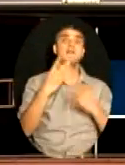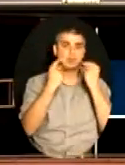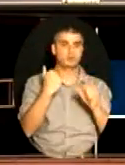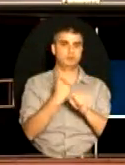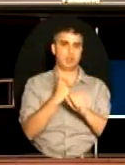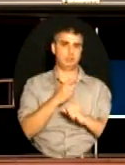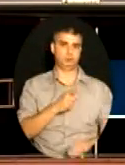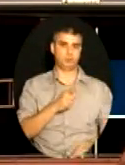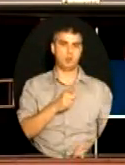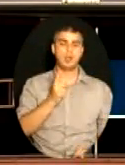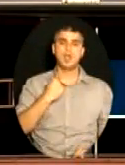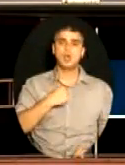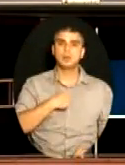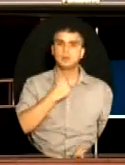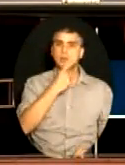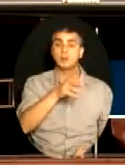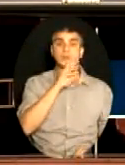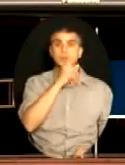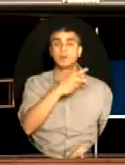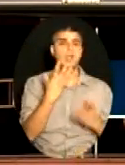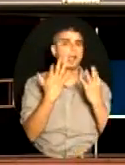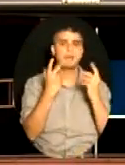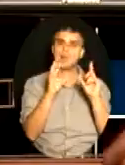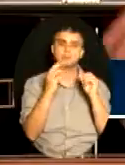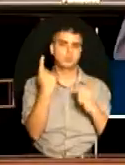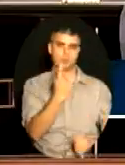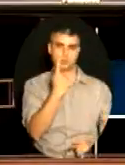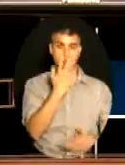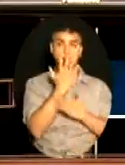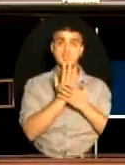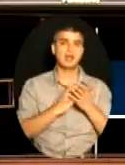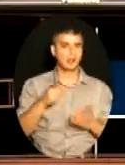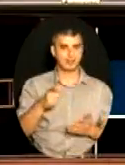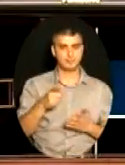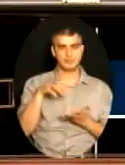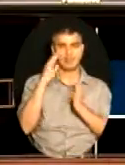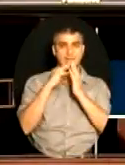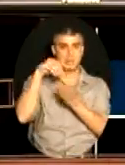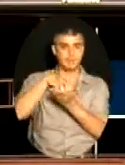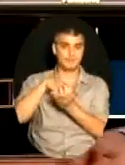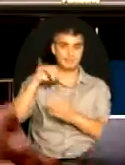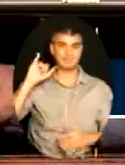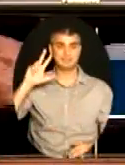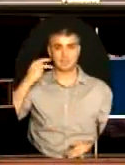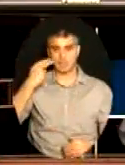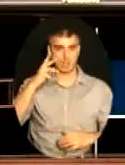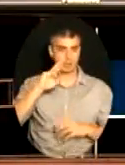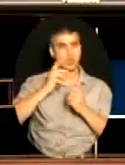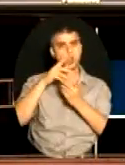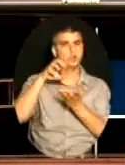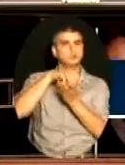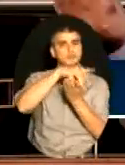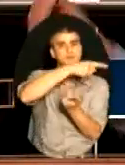שעשה את זה. אני אומר לך, מדובר בעשרות, שחלקם גרים ביצהר, חלקם גרים מסביב